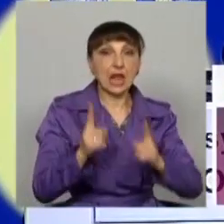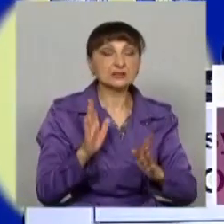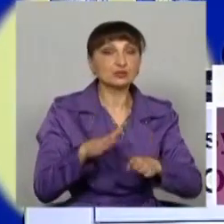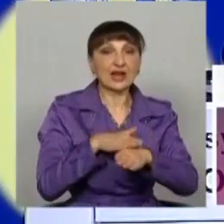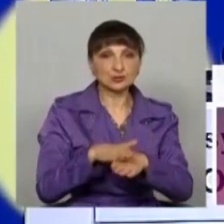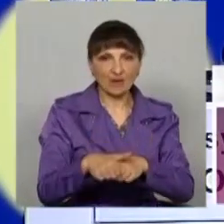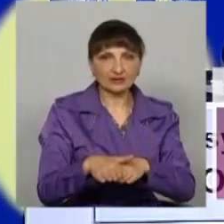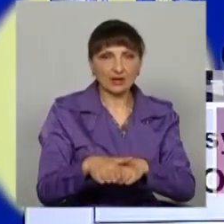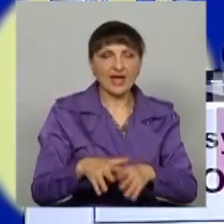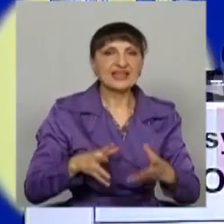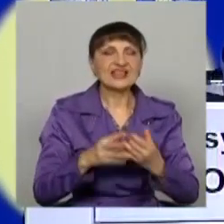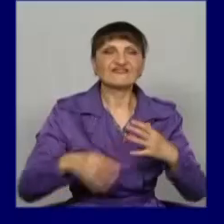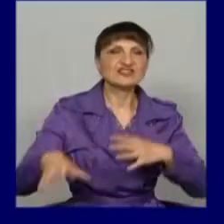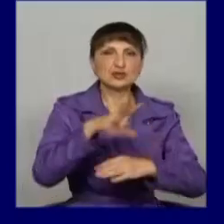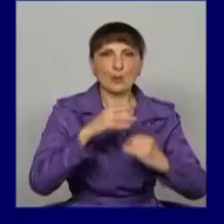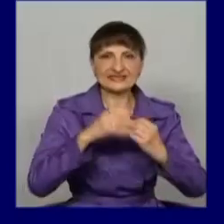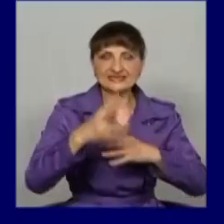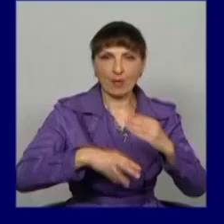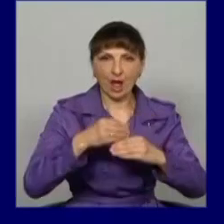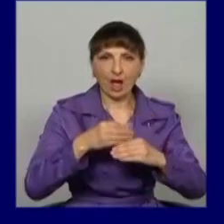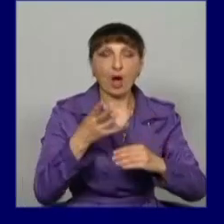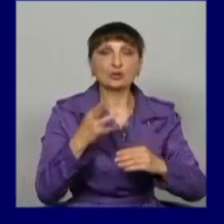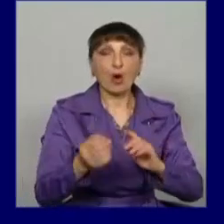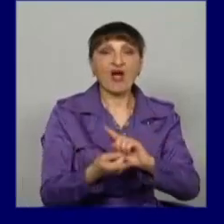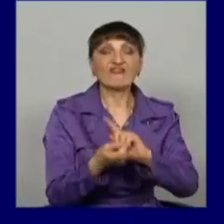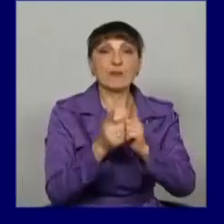реализовано на всем земном шаре, то вместо